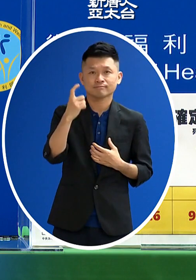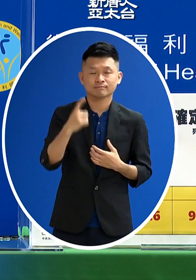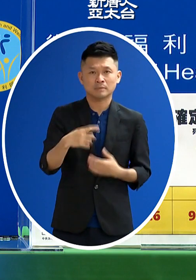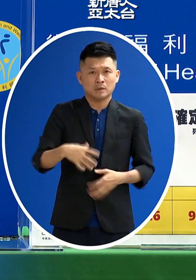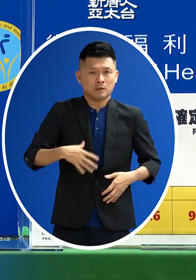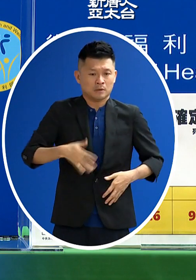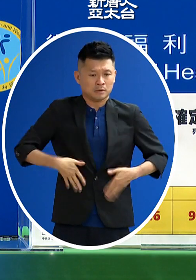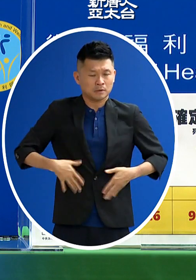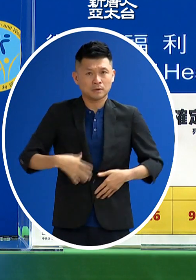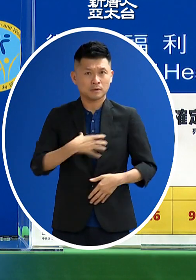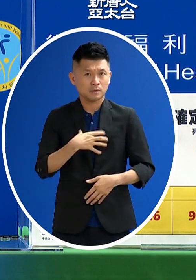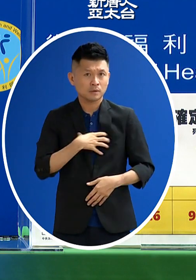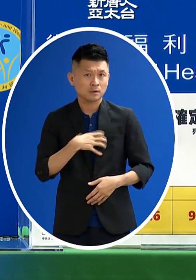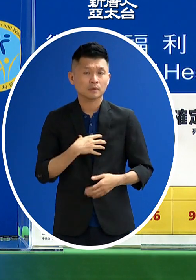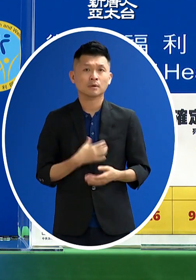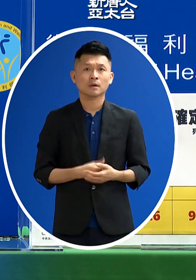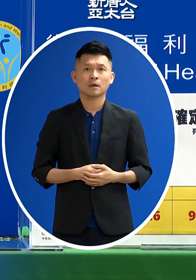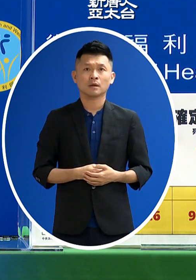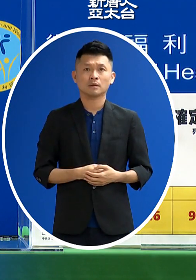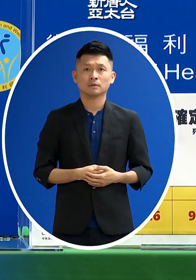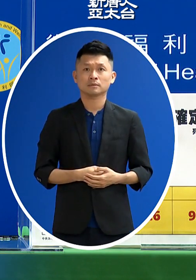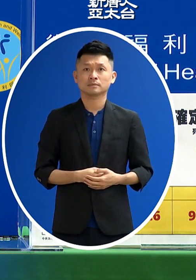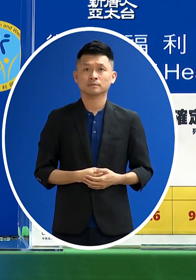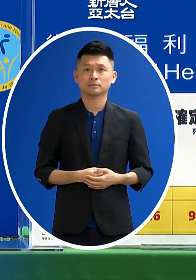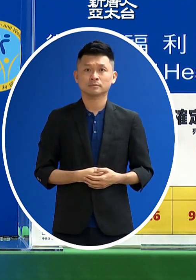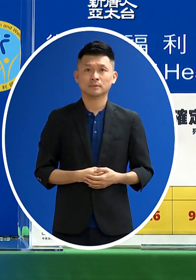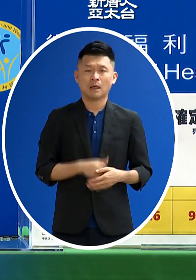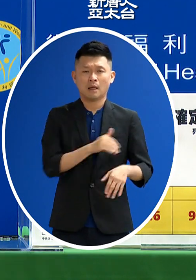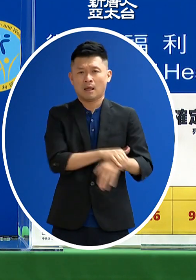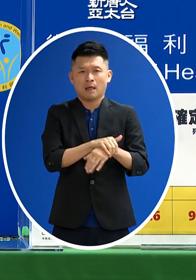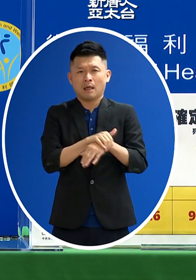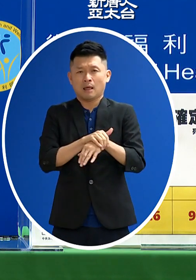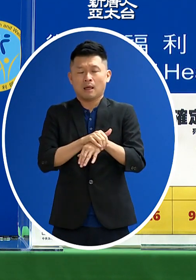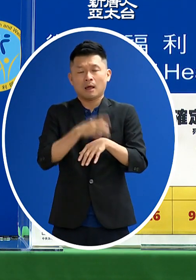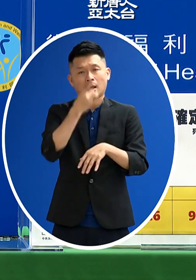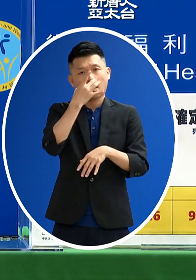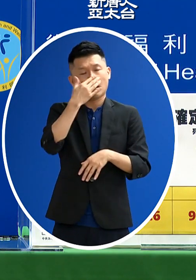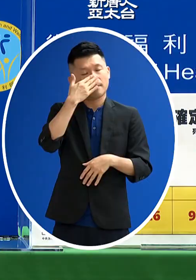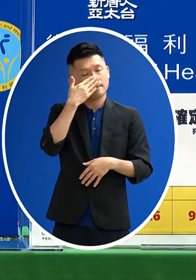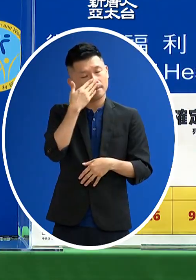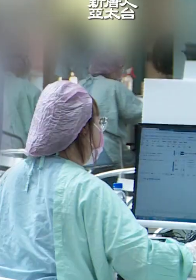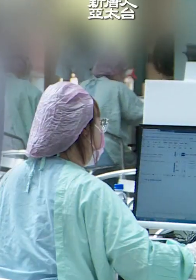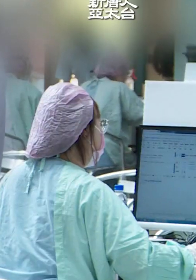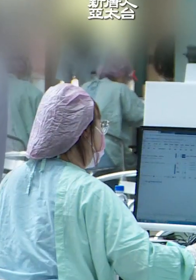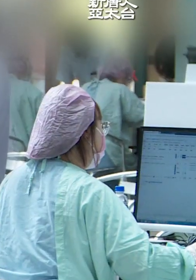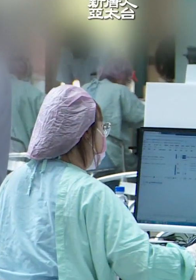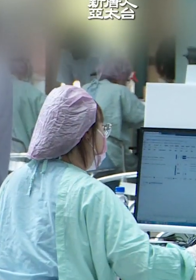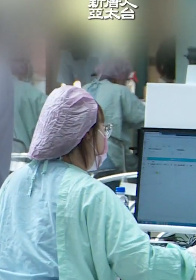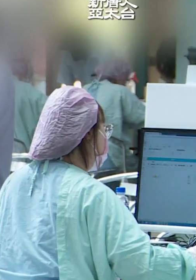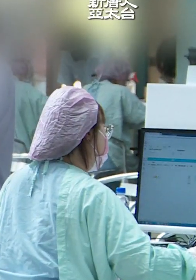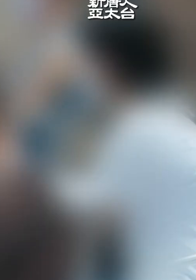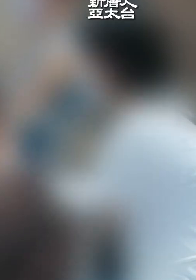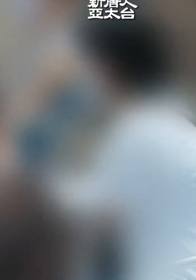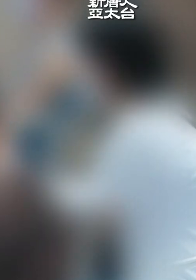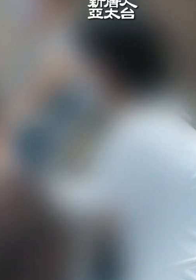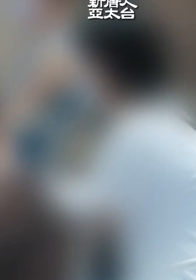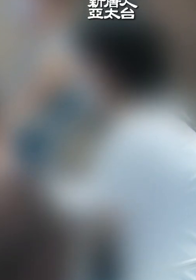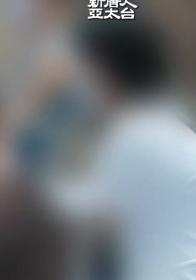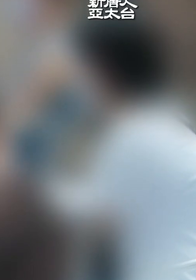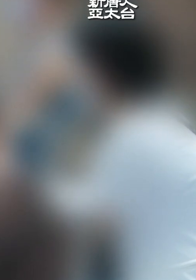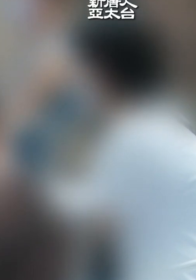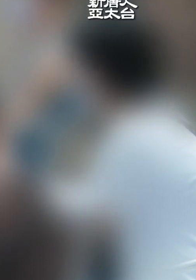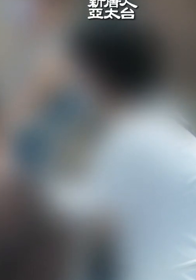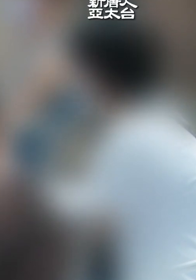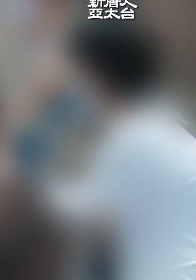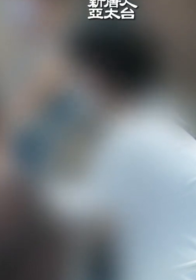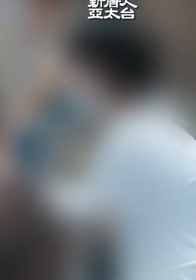危急的状况。那后来还是没有办法救回。 张善全表示，很多不良反应事件都是大量接